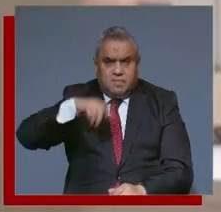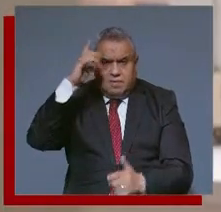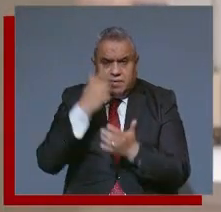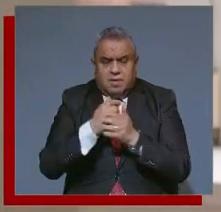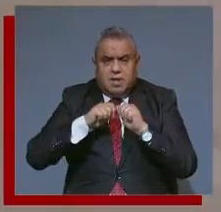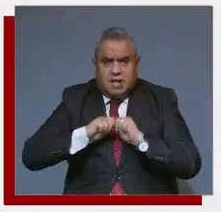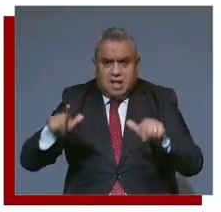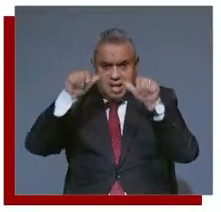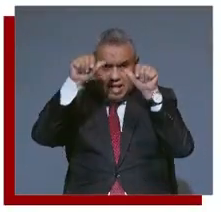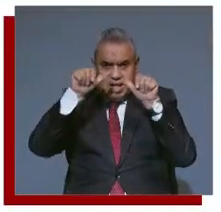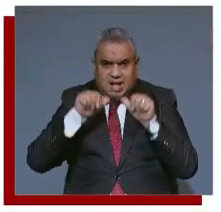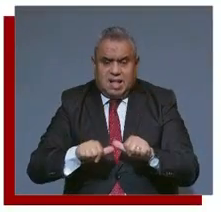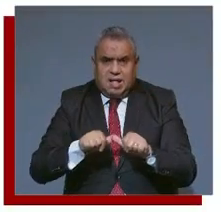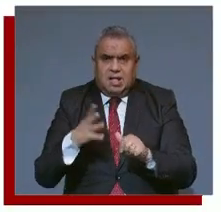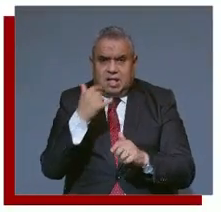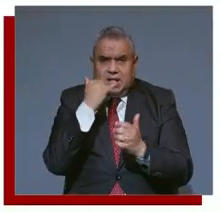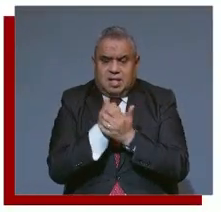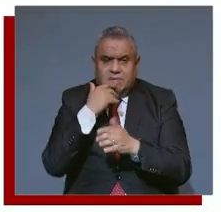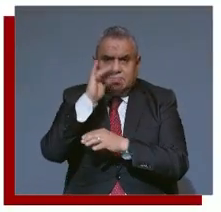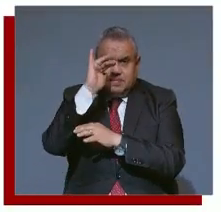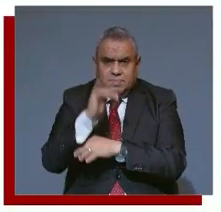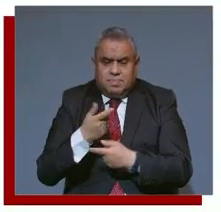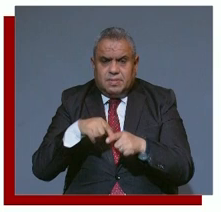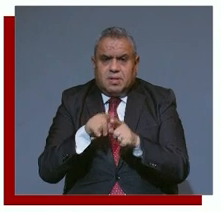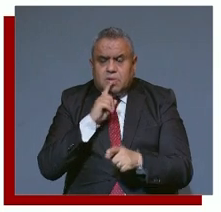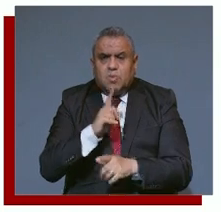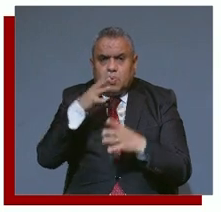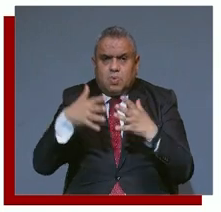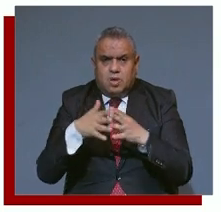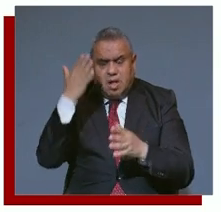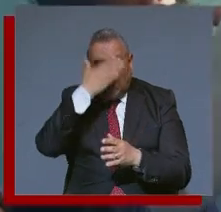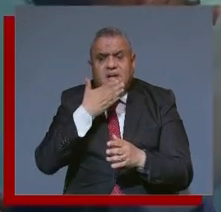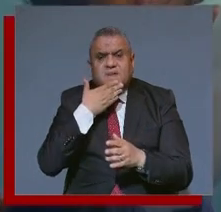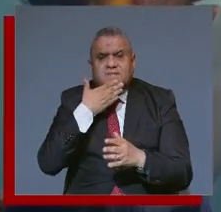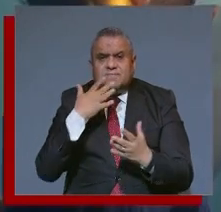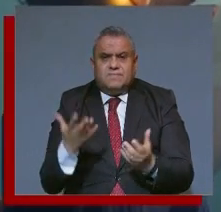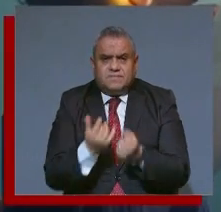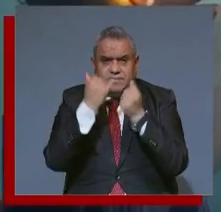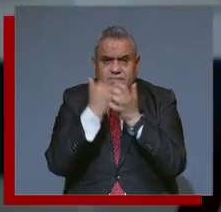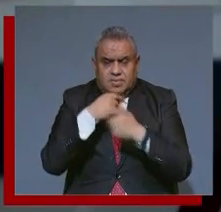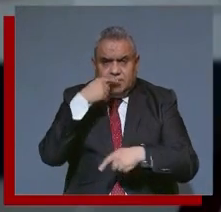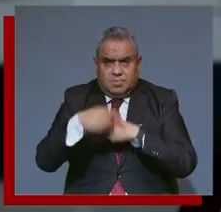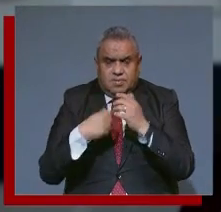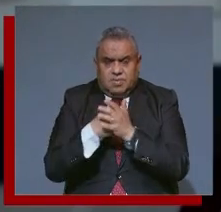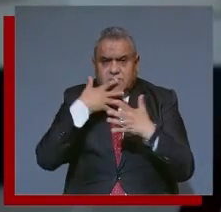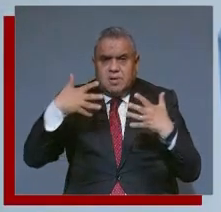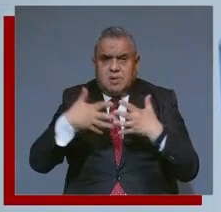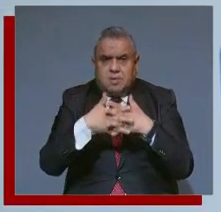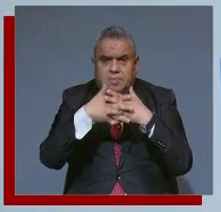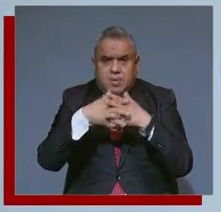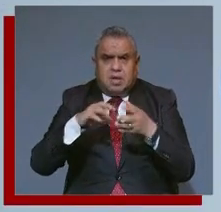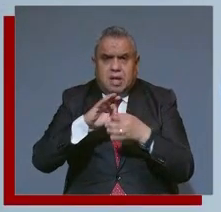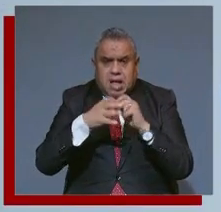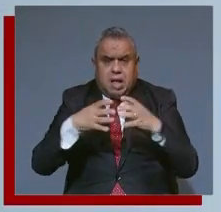عن إطلاق جائزة نرعاكم كأهلينا إفريقيا، وذلك عبر شراكة مجتمعية